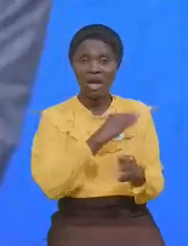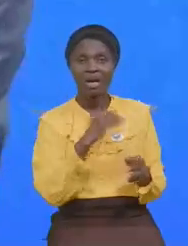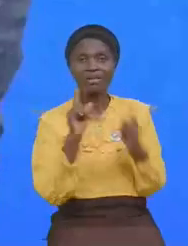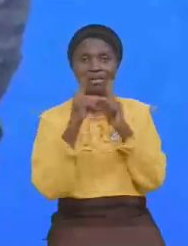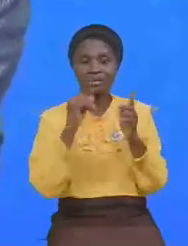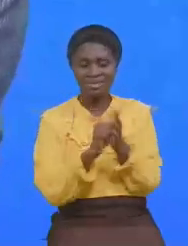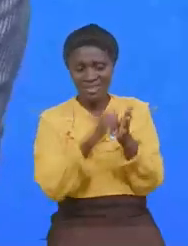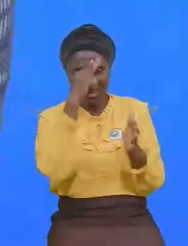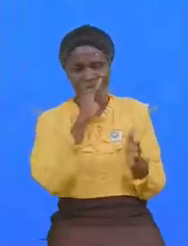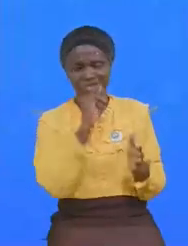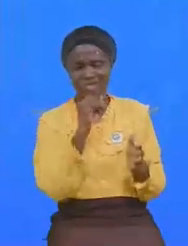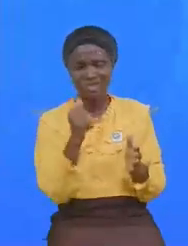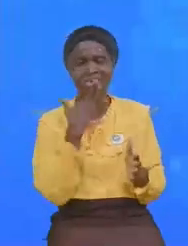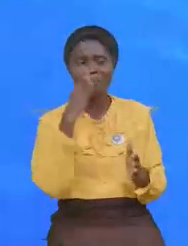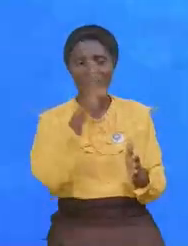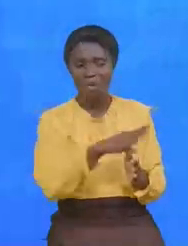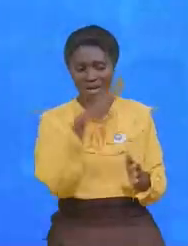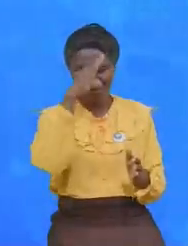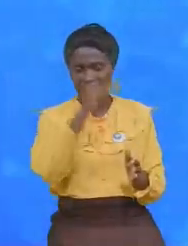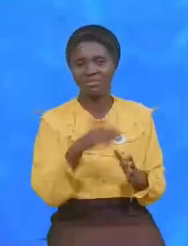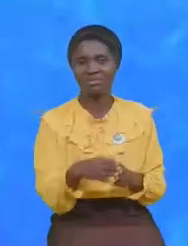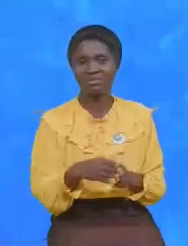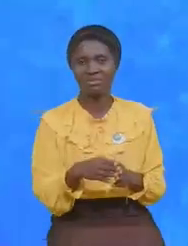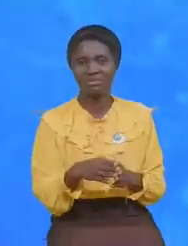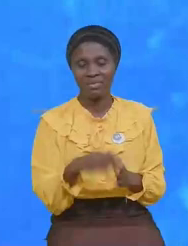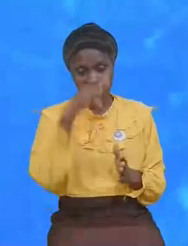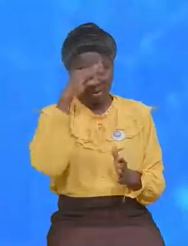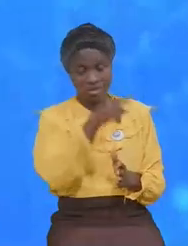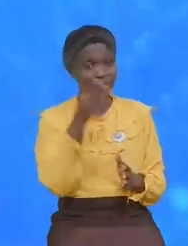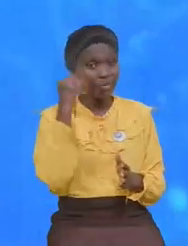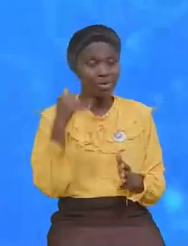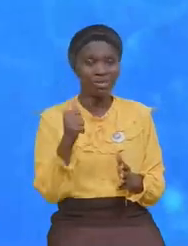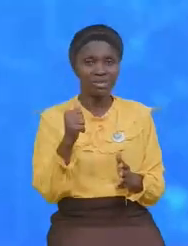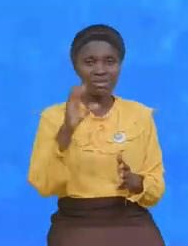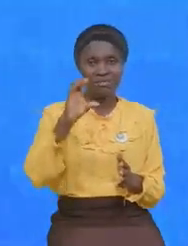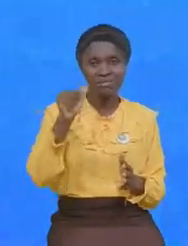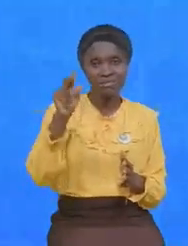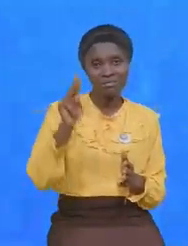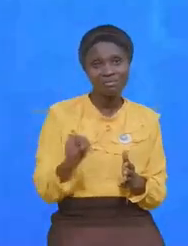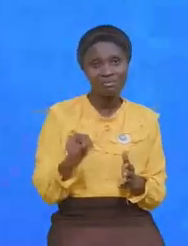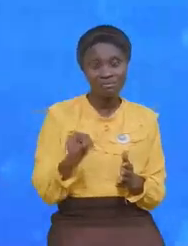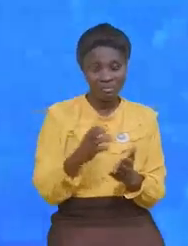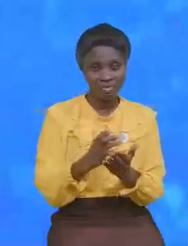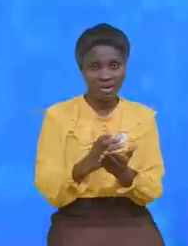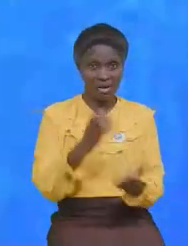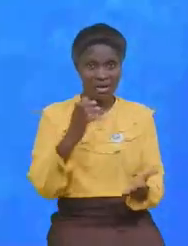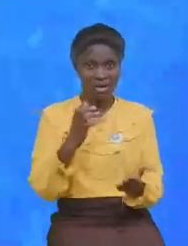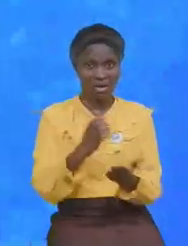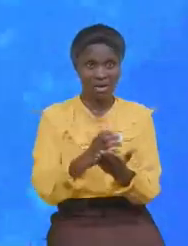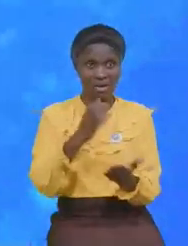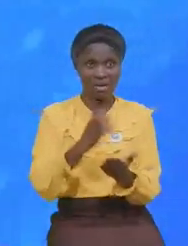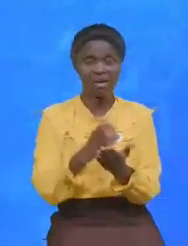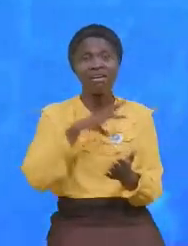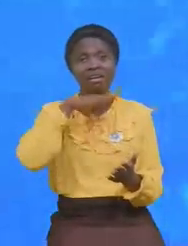on parlait lui disant que cet homme est un mauvais homme et il n'a pas d'amis